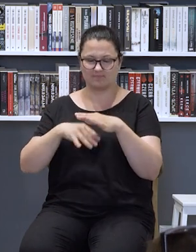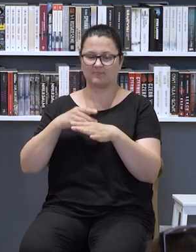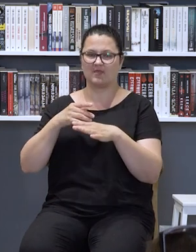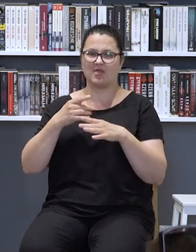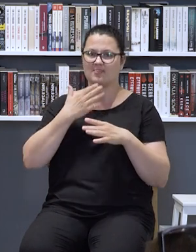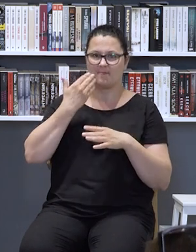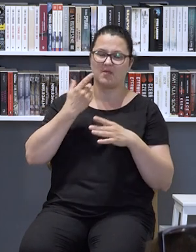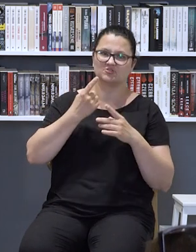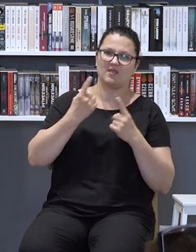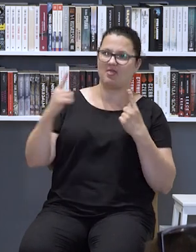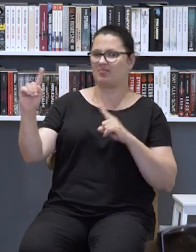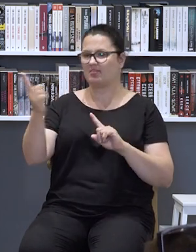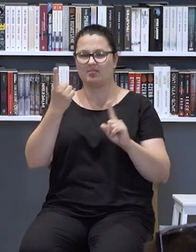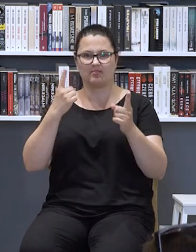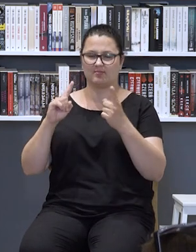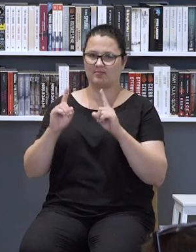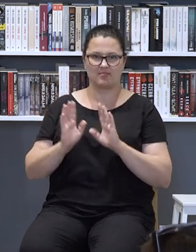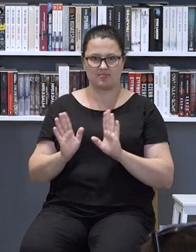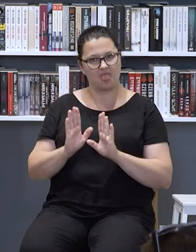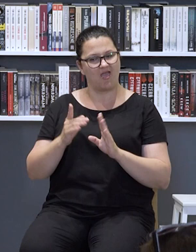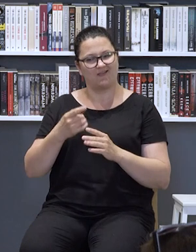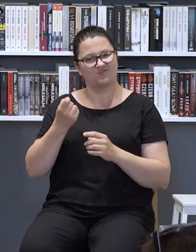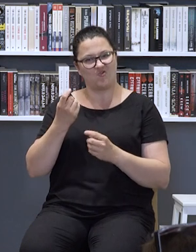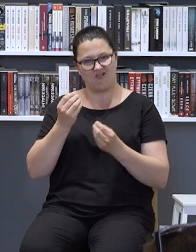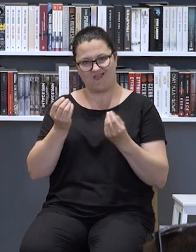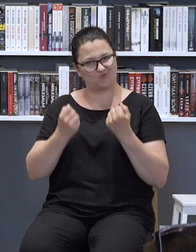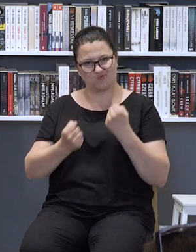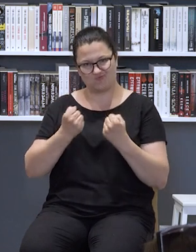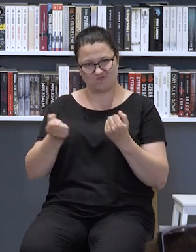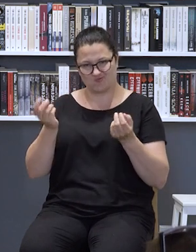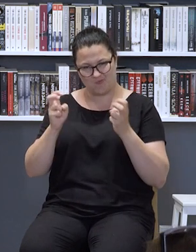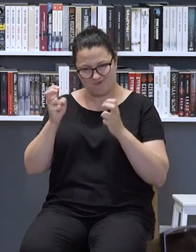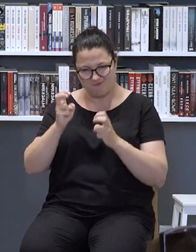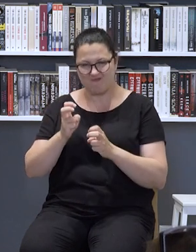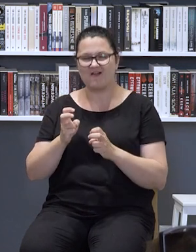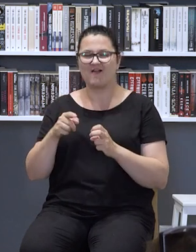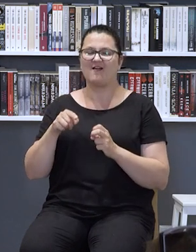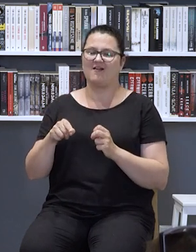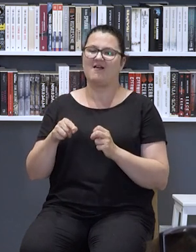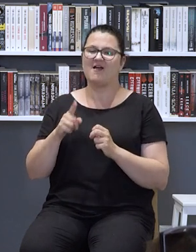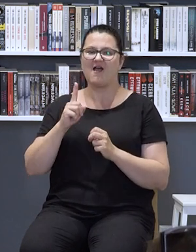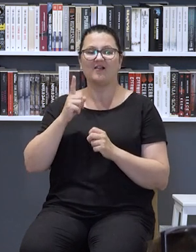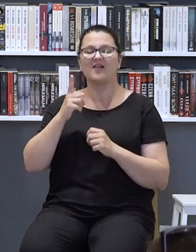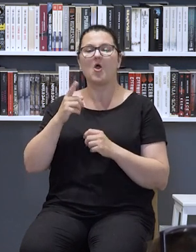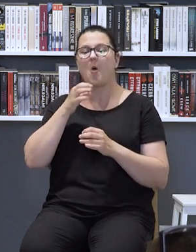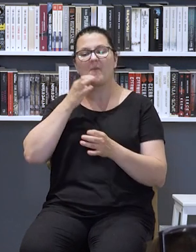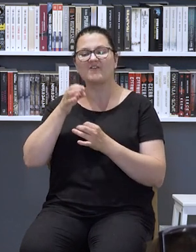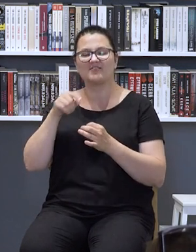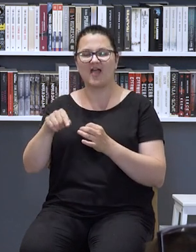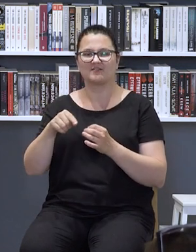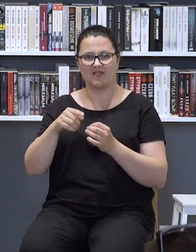druga wychodzi. To już tak nie jest. Jest to bardziej skomplikowane. Natomiast struktura tego opowiadania jest